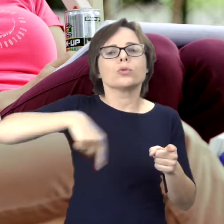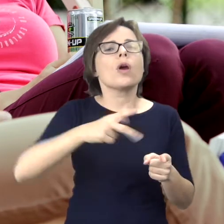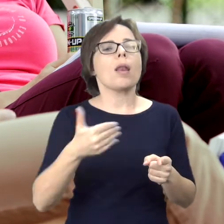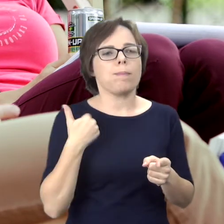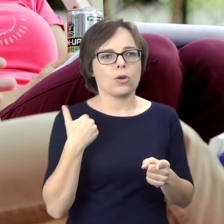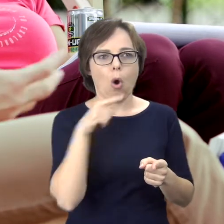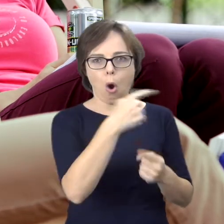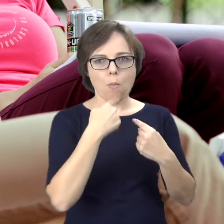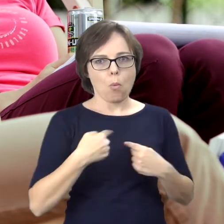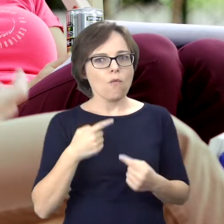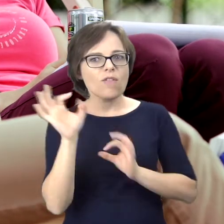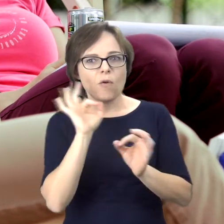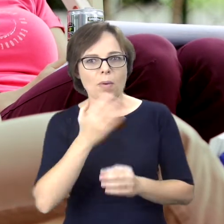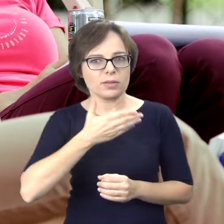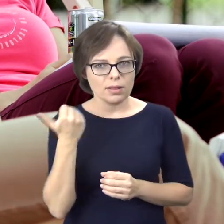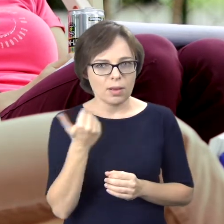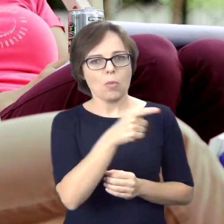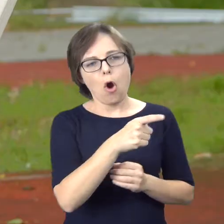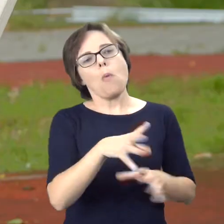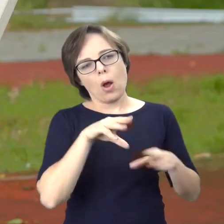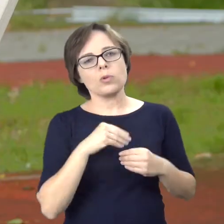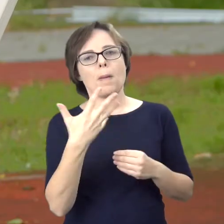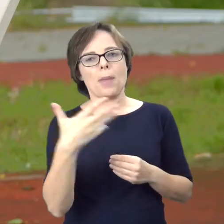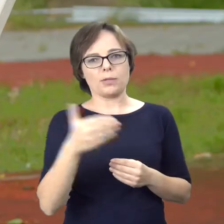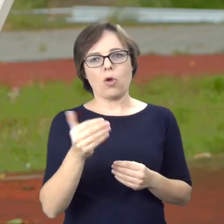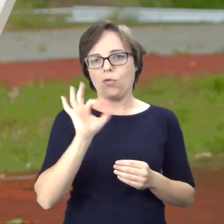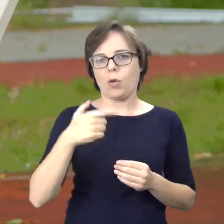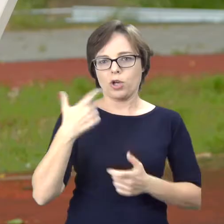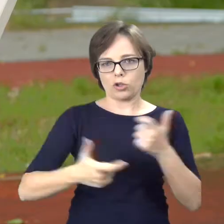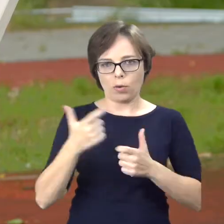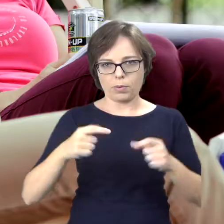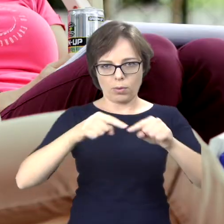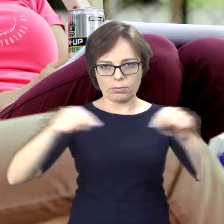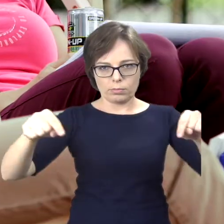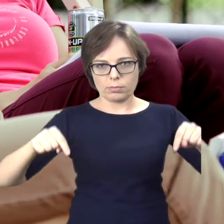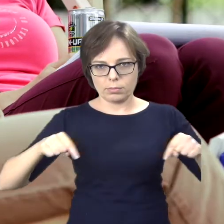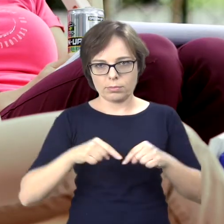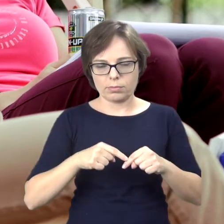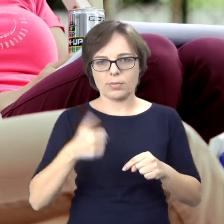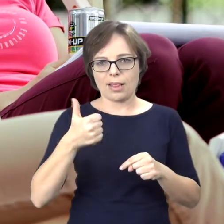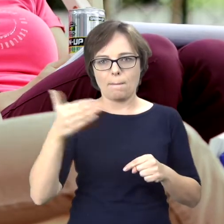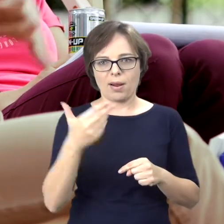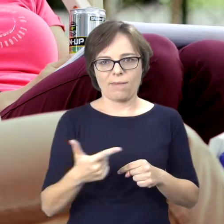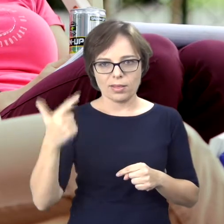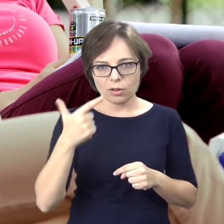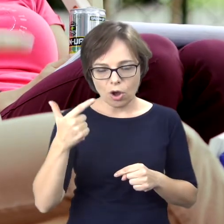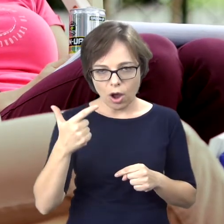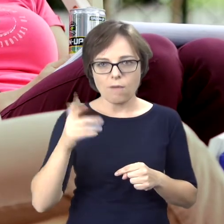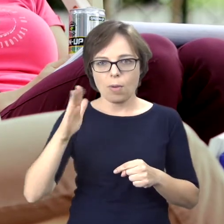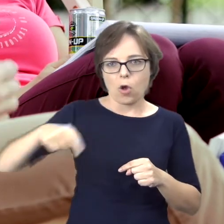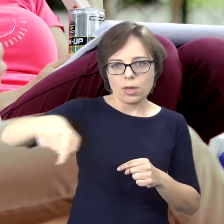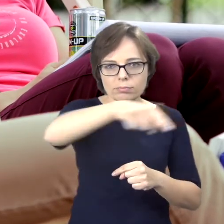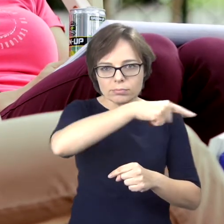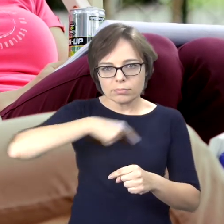było takich danych, więc oni powiedzieli, ok, zaakceptujemy 5-metrową pętlę. Więc zrobiłem taki baner 1x1, czyli metr kwadratowy. Ułożyliśmy pętlę